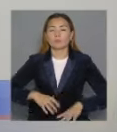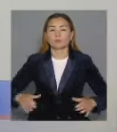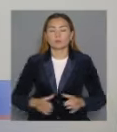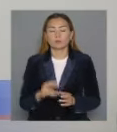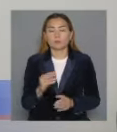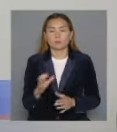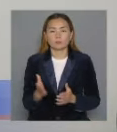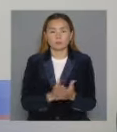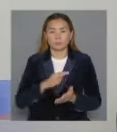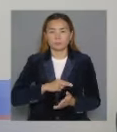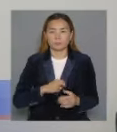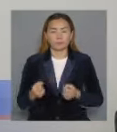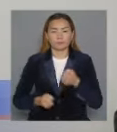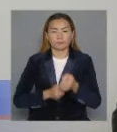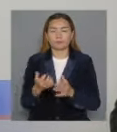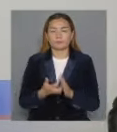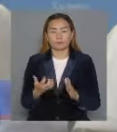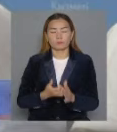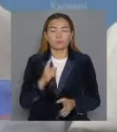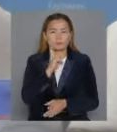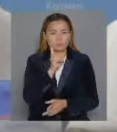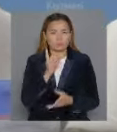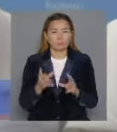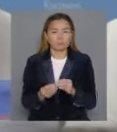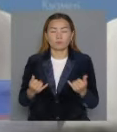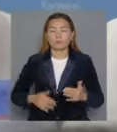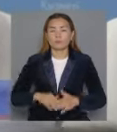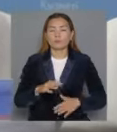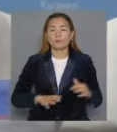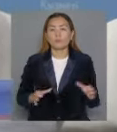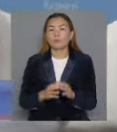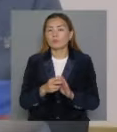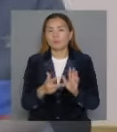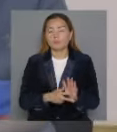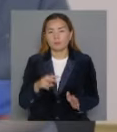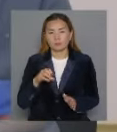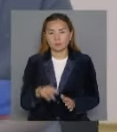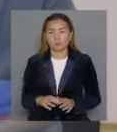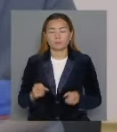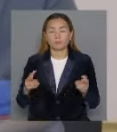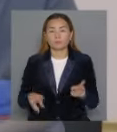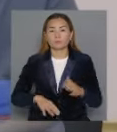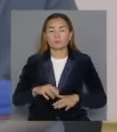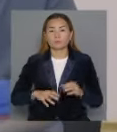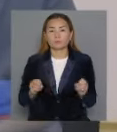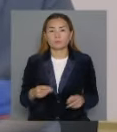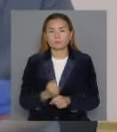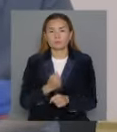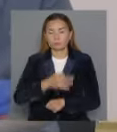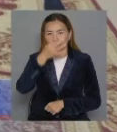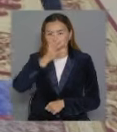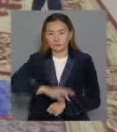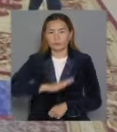жағдайлар қызметіне еріктілер жетіспейтіндігі айтылды. Өйткені бұл салада тек 18 жастан асқан арнайы мамандар өндірістік